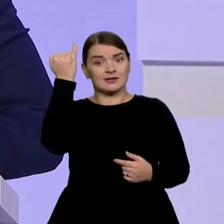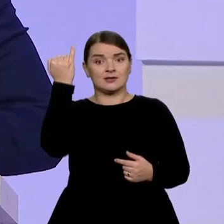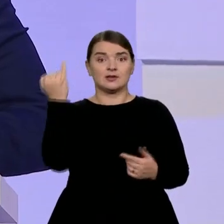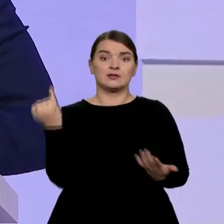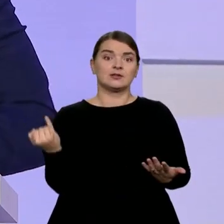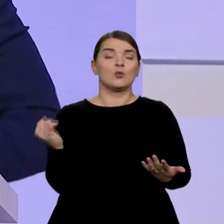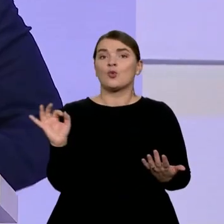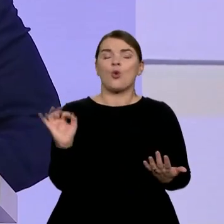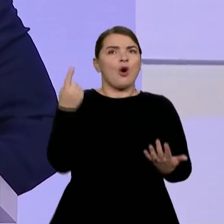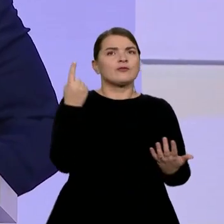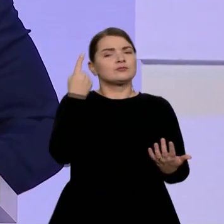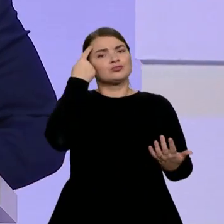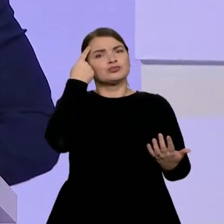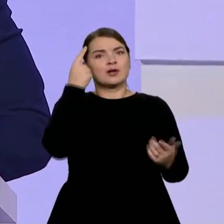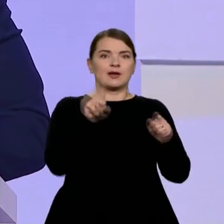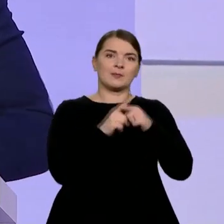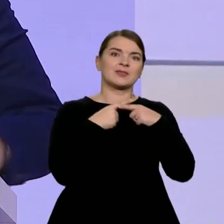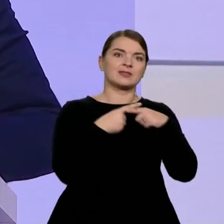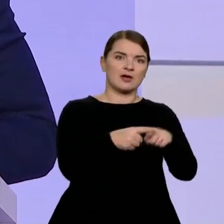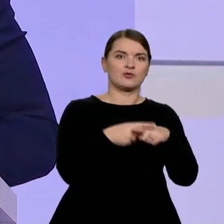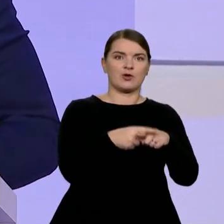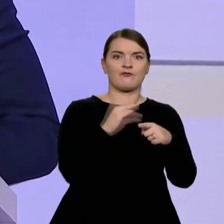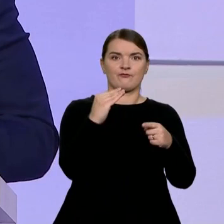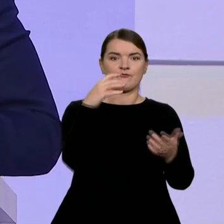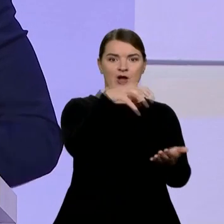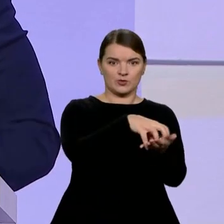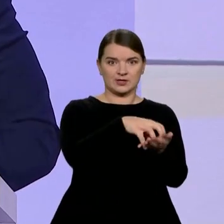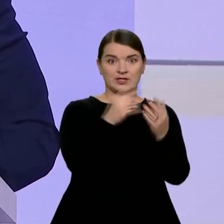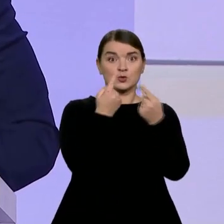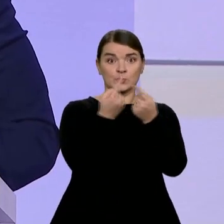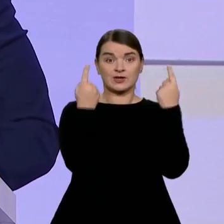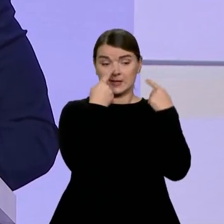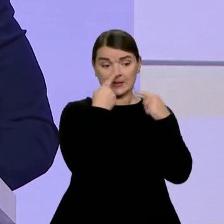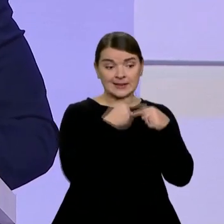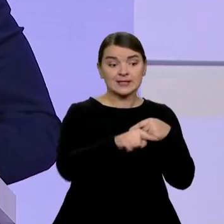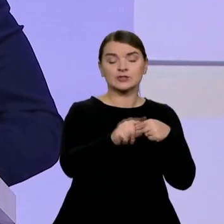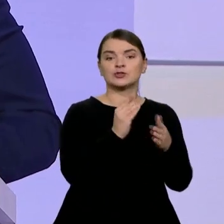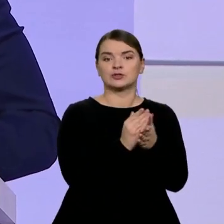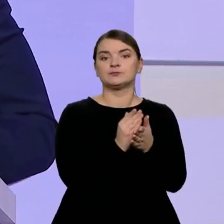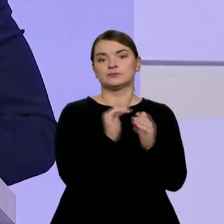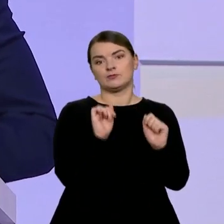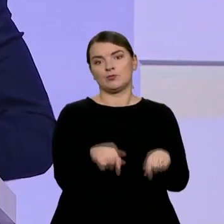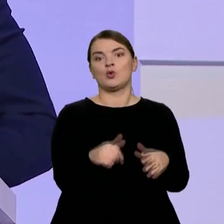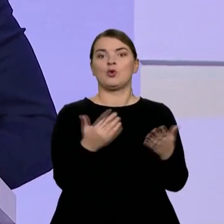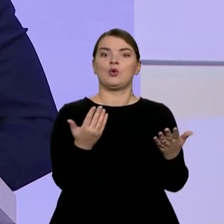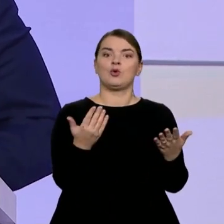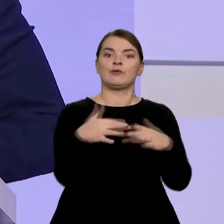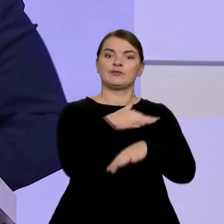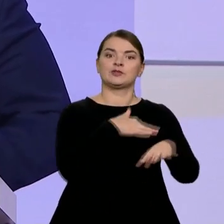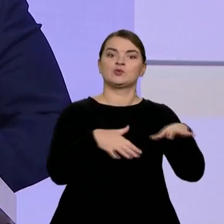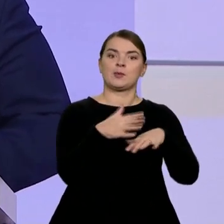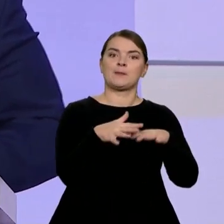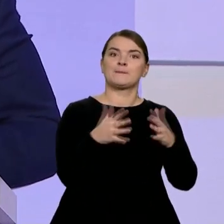pagalvojau apie tai, tai yra technologinis fakultetas šalia universiteto ir mes ten galėtumėm sutarę su universitetu sukelti visuomeninės,